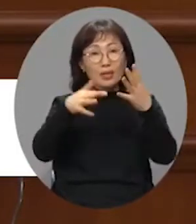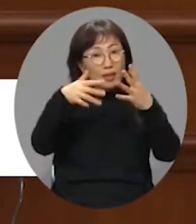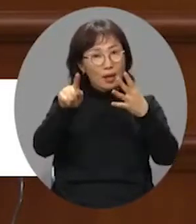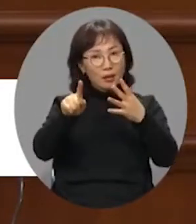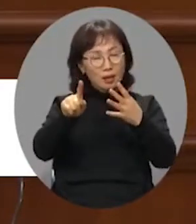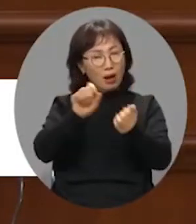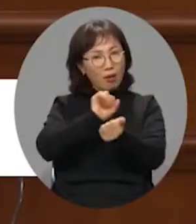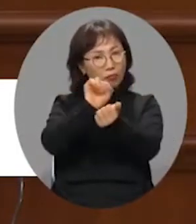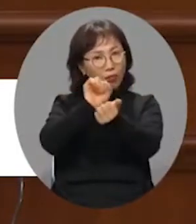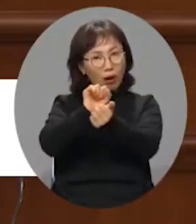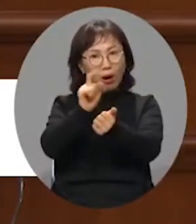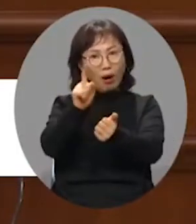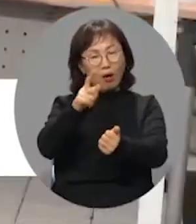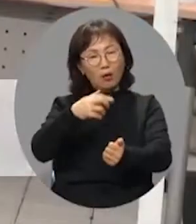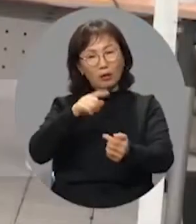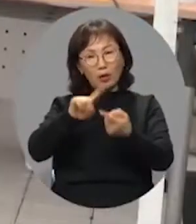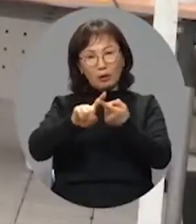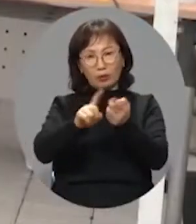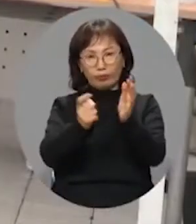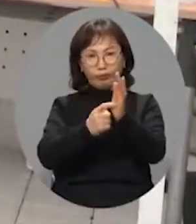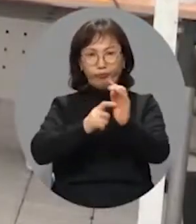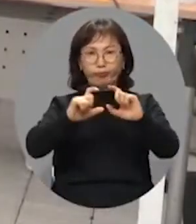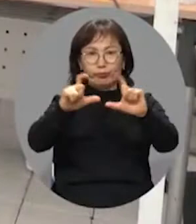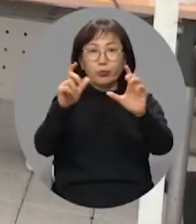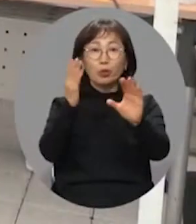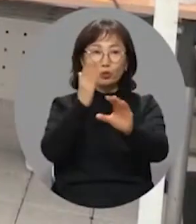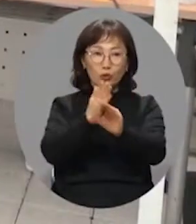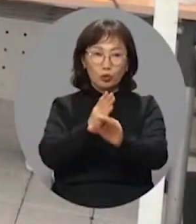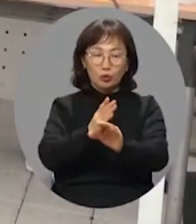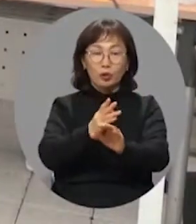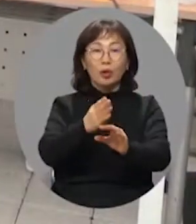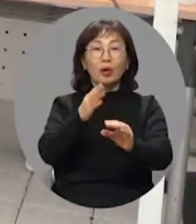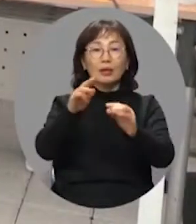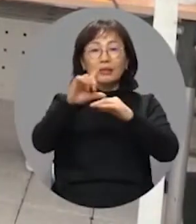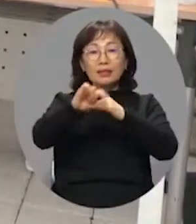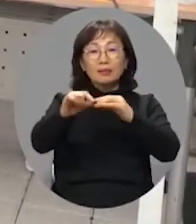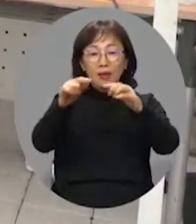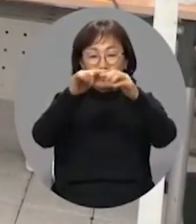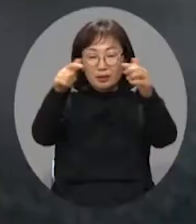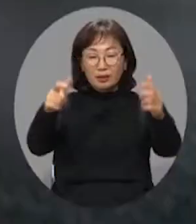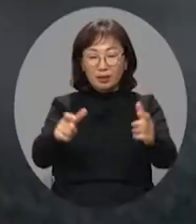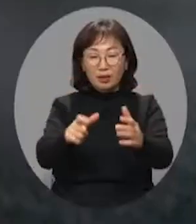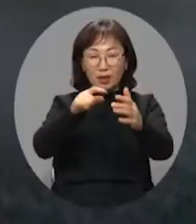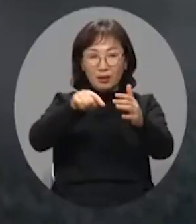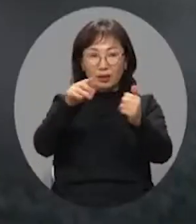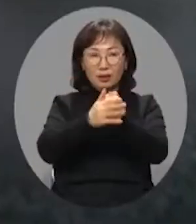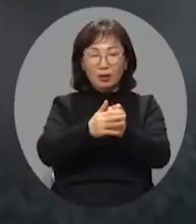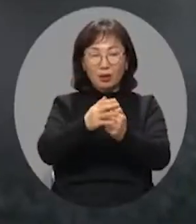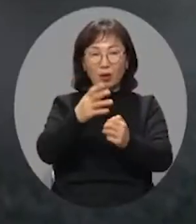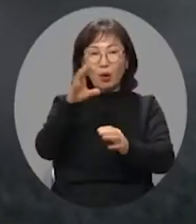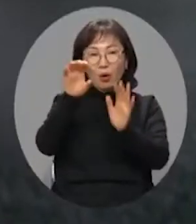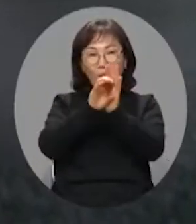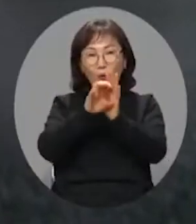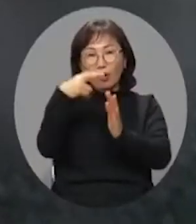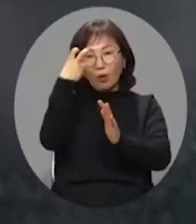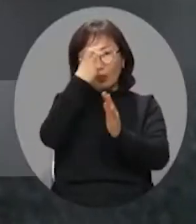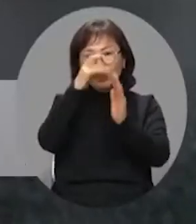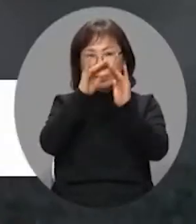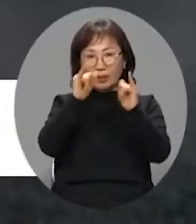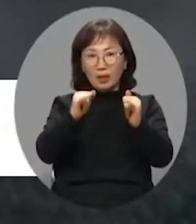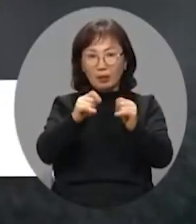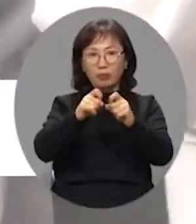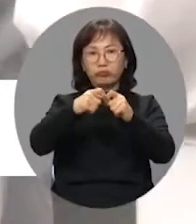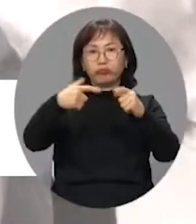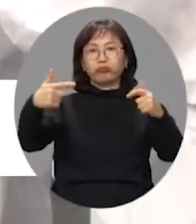가능성까지 경고하고 있습니다. 이런 가운데 지방에서는 코로나19 무료검사 대상자가 줄어들어